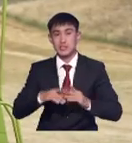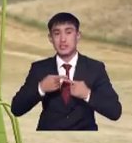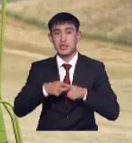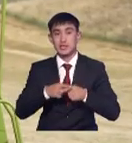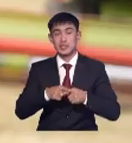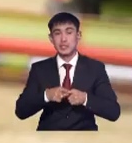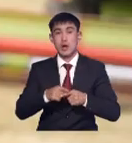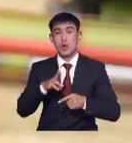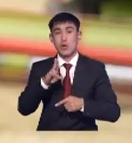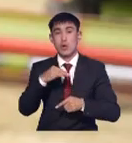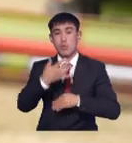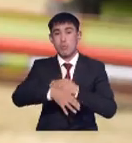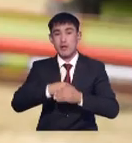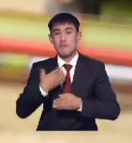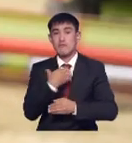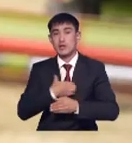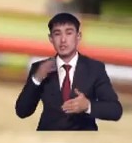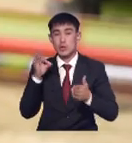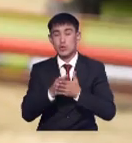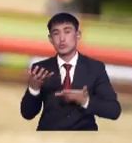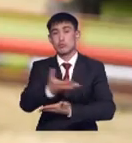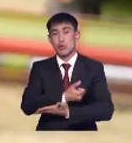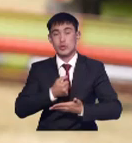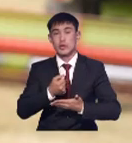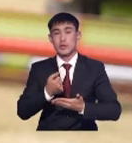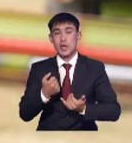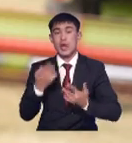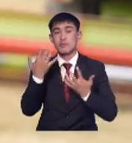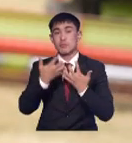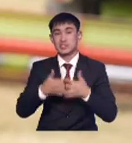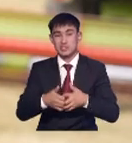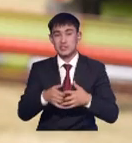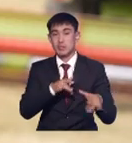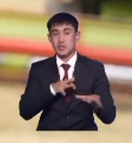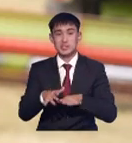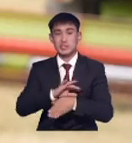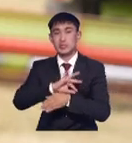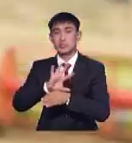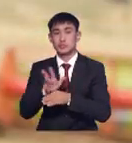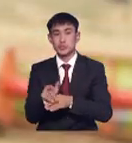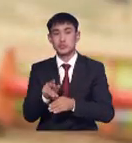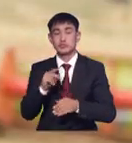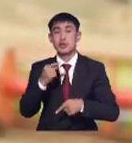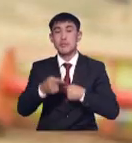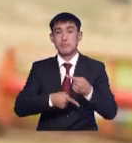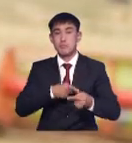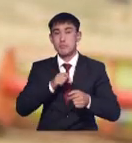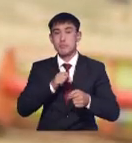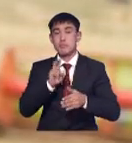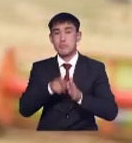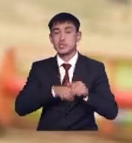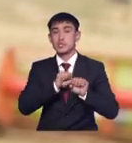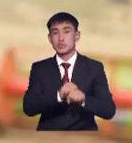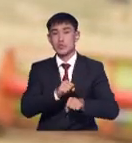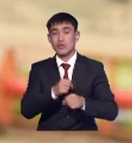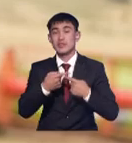техника, в том числе комбайны, играет важную роль в сборе урожая. Автоматизированные процессы обеспечивают бесперебойную работу, и